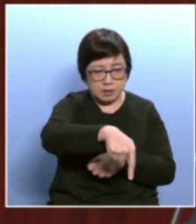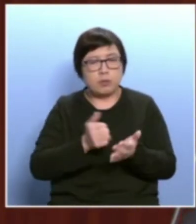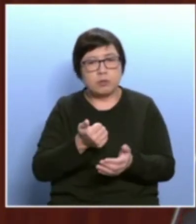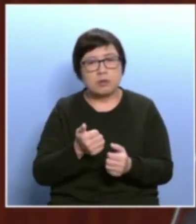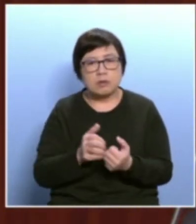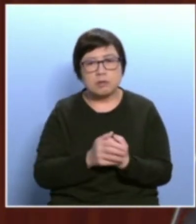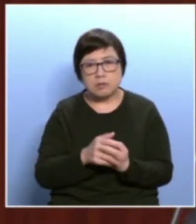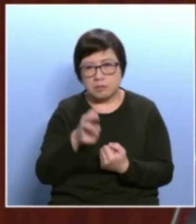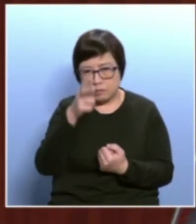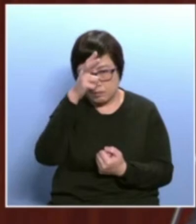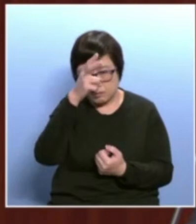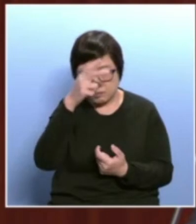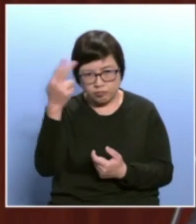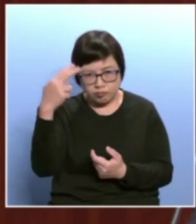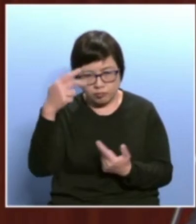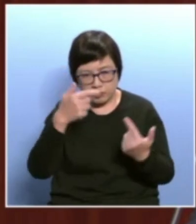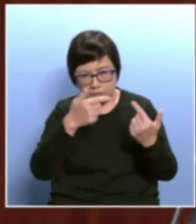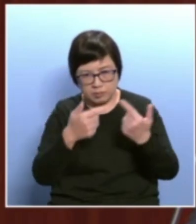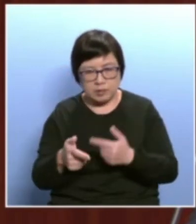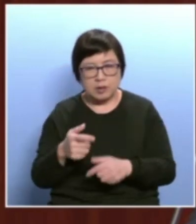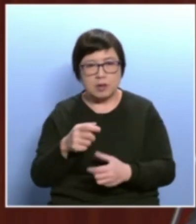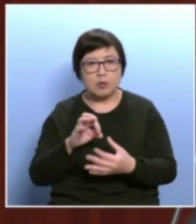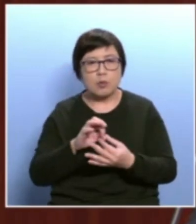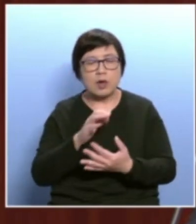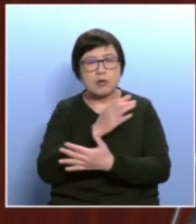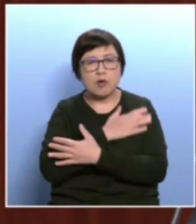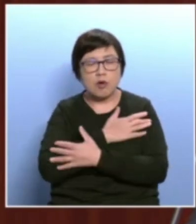队伍，政府会恒常化关爱队的